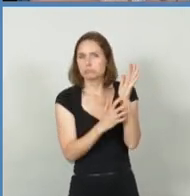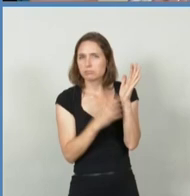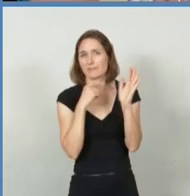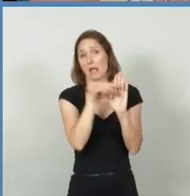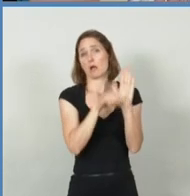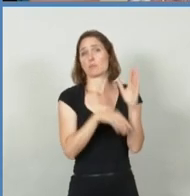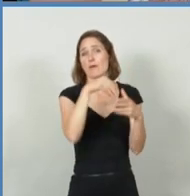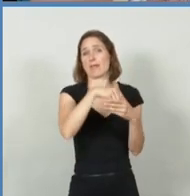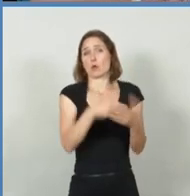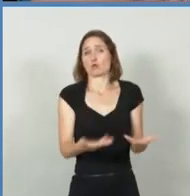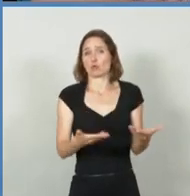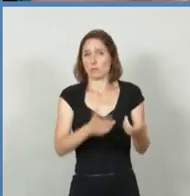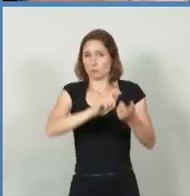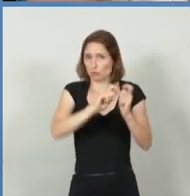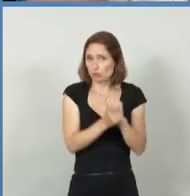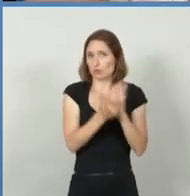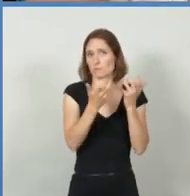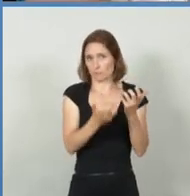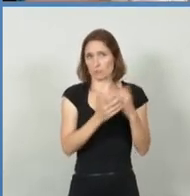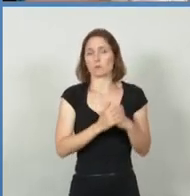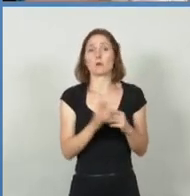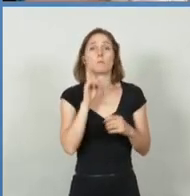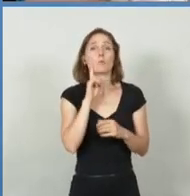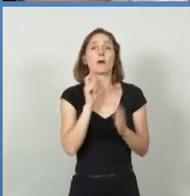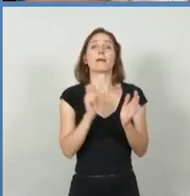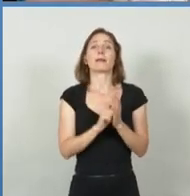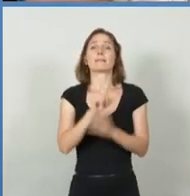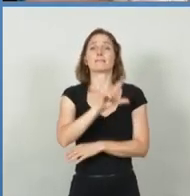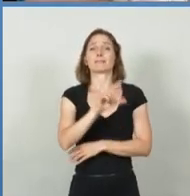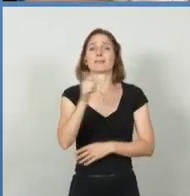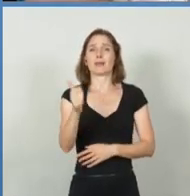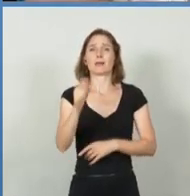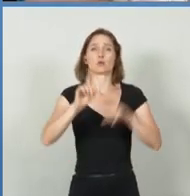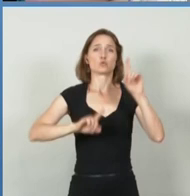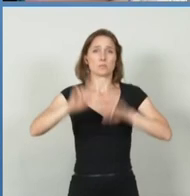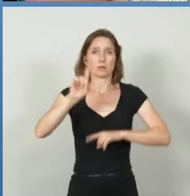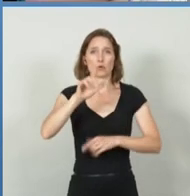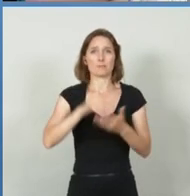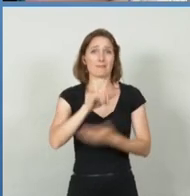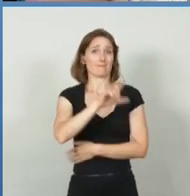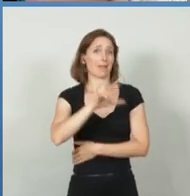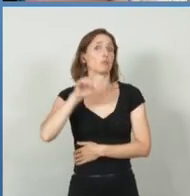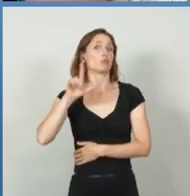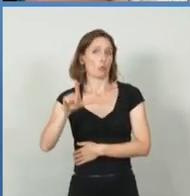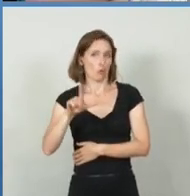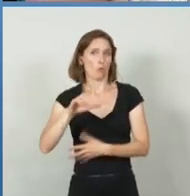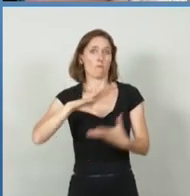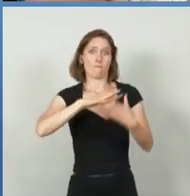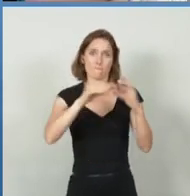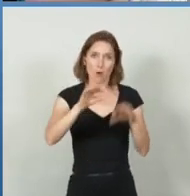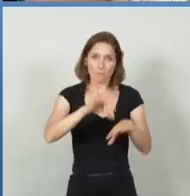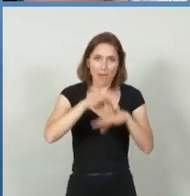intérieur puisque lors du conseil municipal du juillet 2022 les modalités de soutien et d'accompagnement aux acteurs